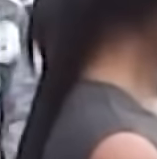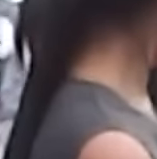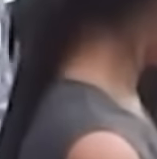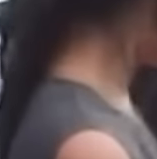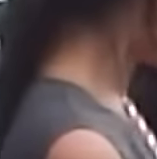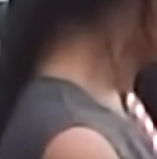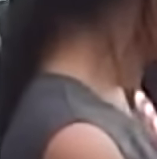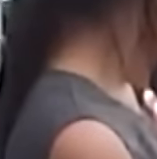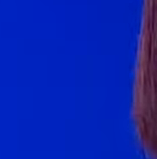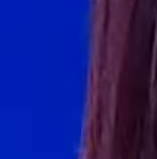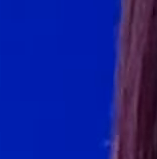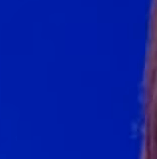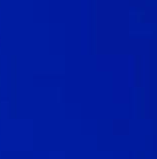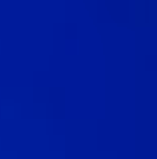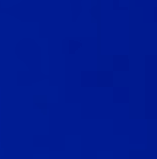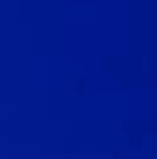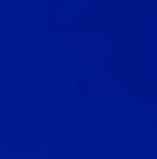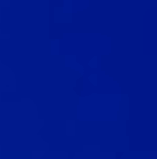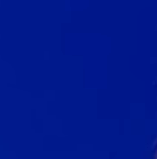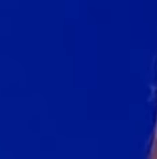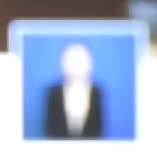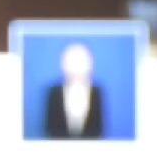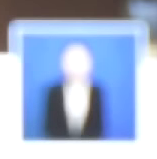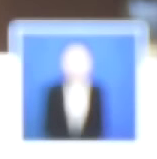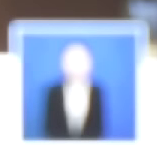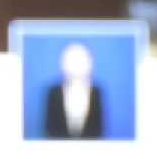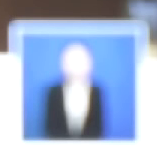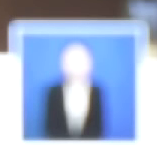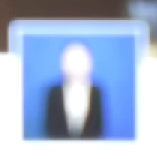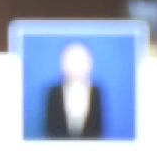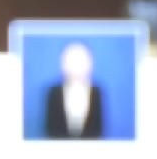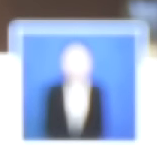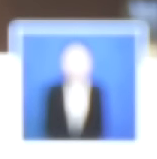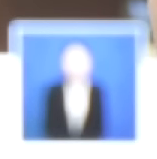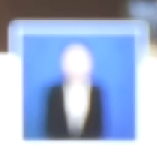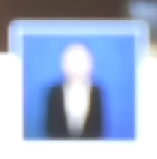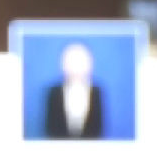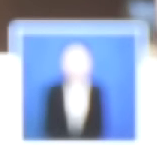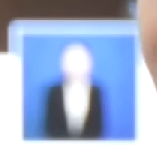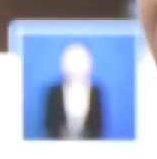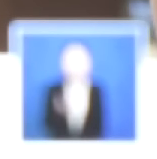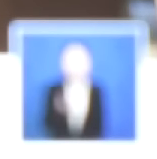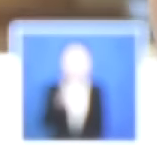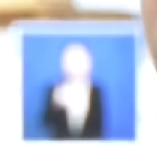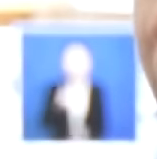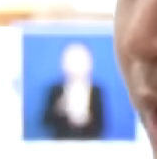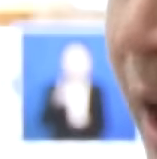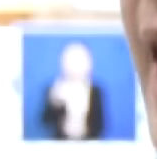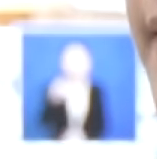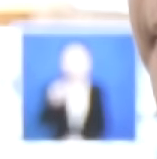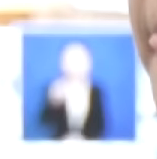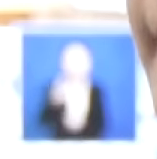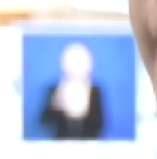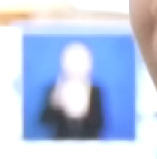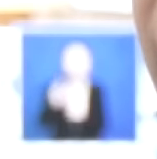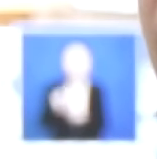งจะเกาให้ถูกที่คัน18กันยายนนายภริษหรือไอติมสสบัญชีรายชื่อพักประชาชนให้สัมภาษณ์ค่ะโดยยืนยัน